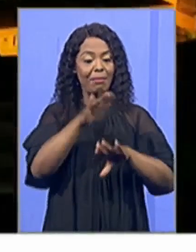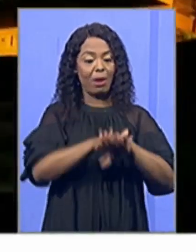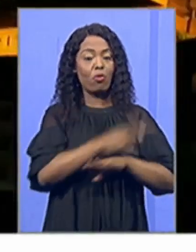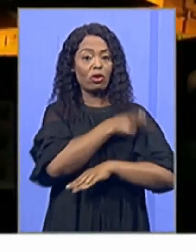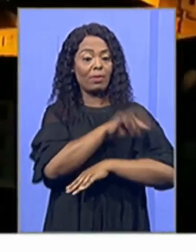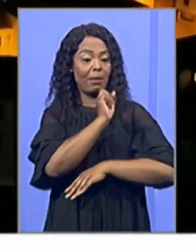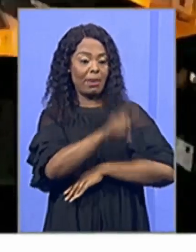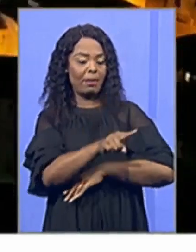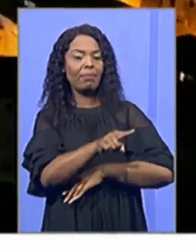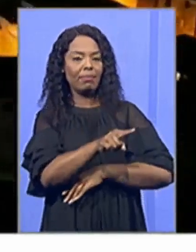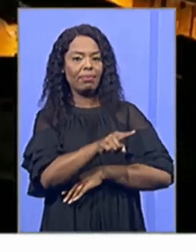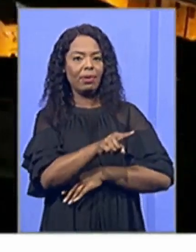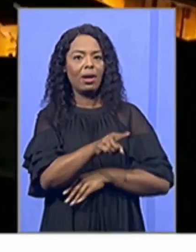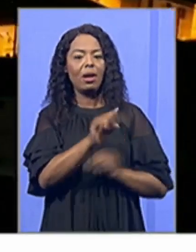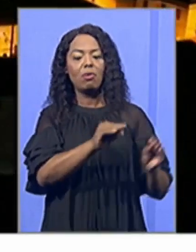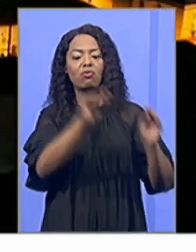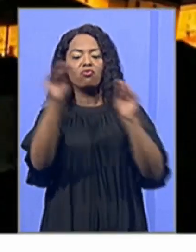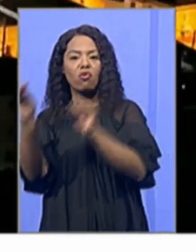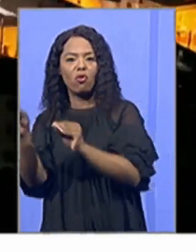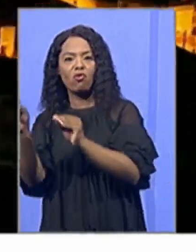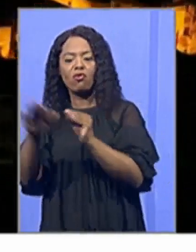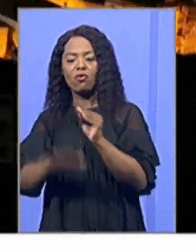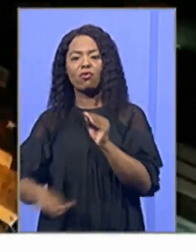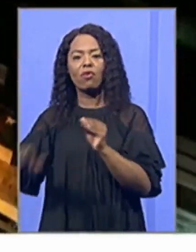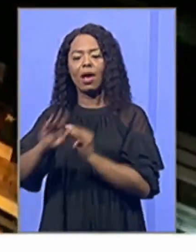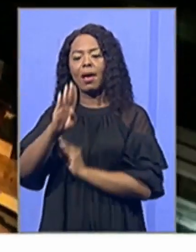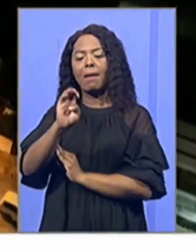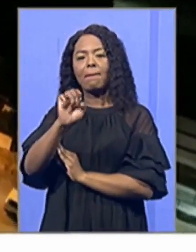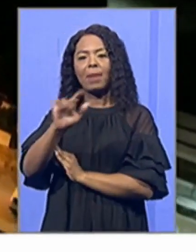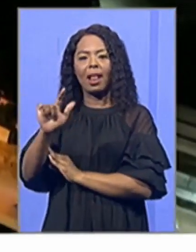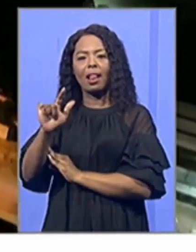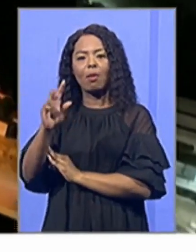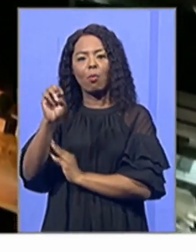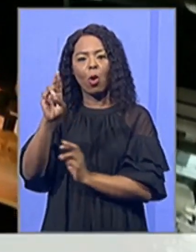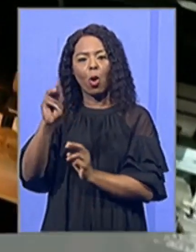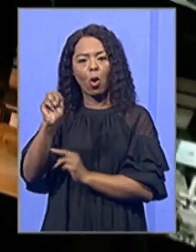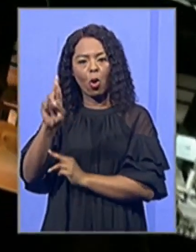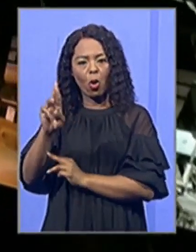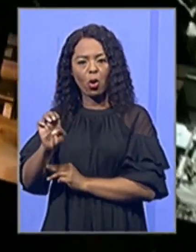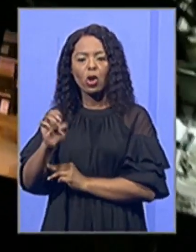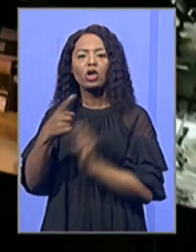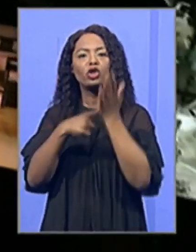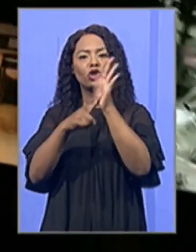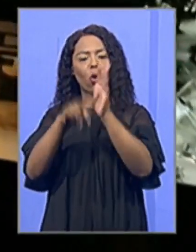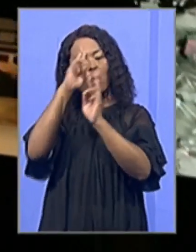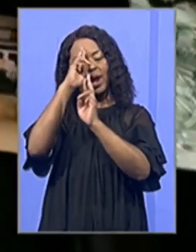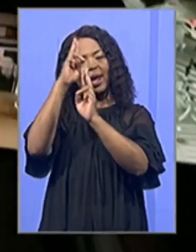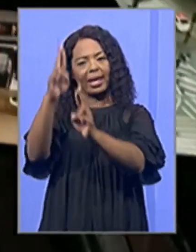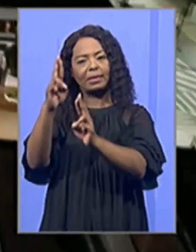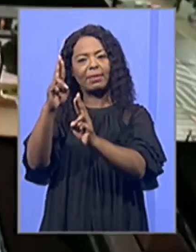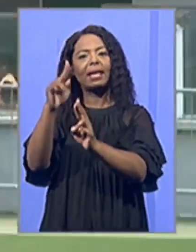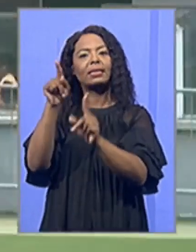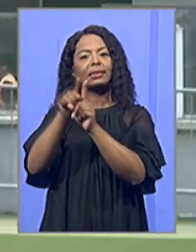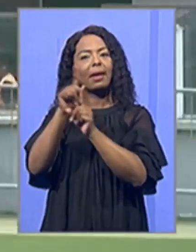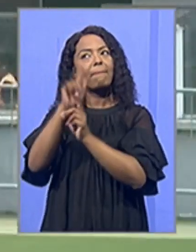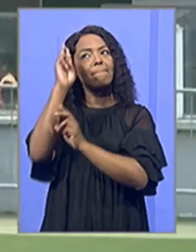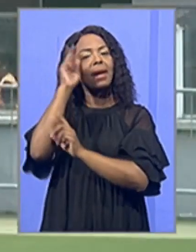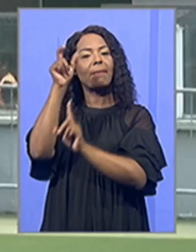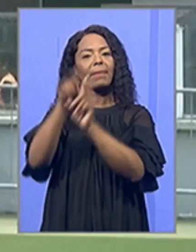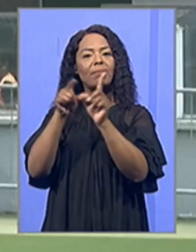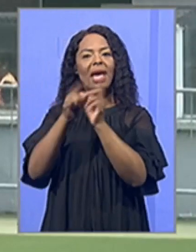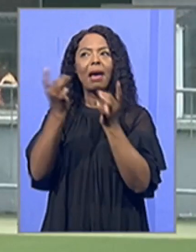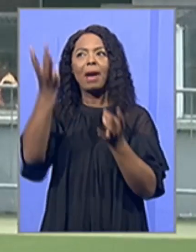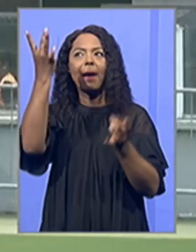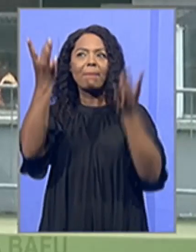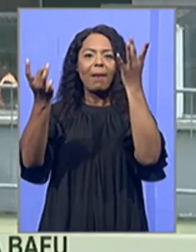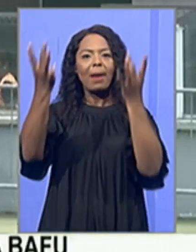fetileng ho ya Belmore ho ile ha tjheswa ditlabore e leng tsela e nngwe e ikgethang ya ho lebisa tlhompo. Athe